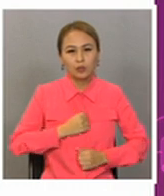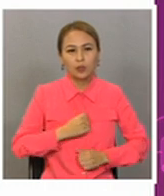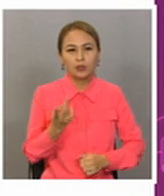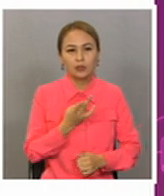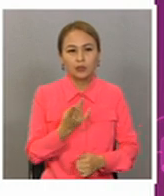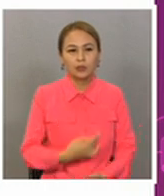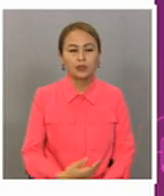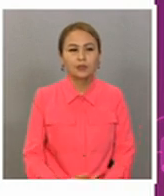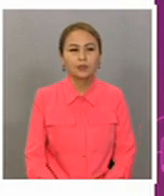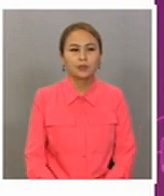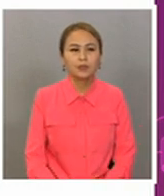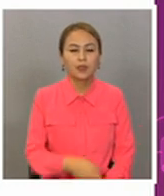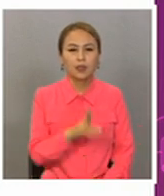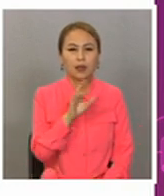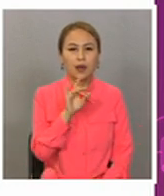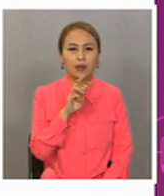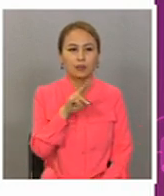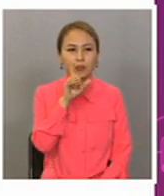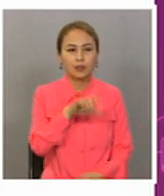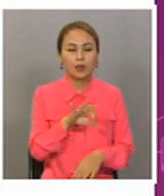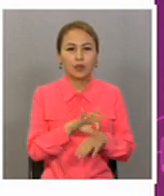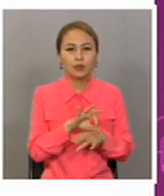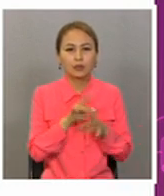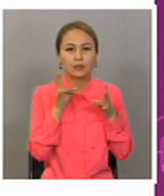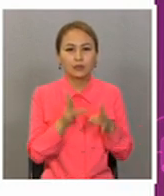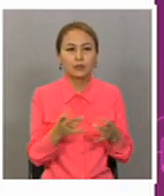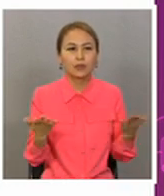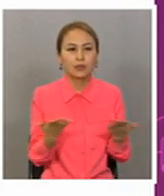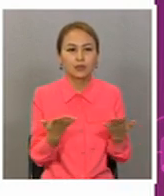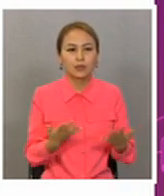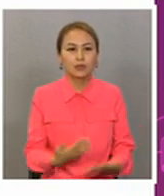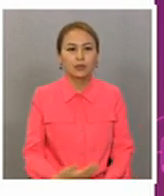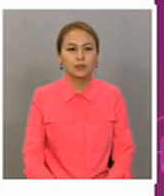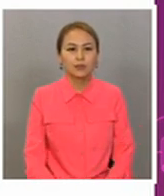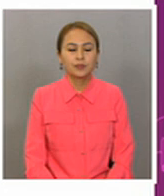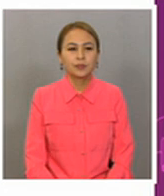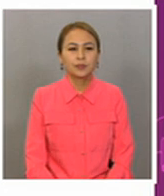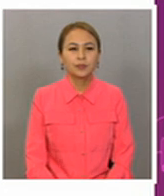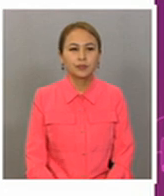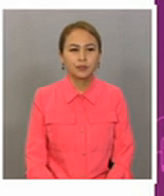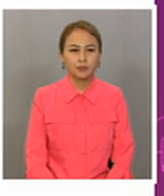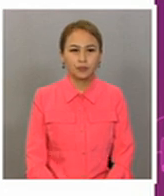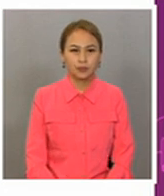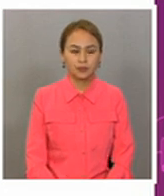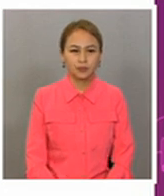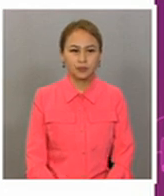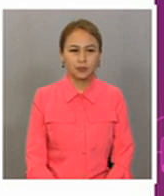дейтін. Кәрім қандай ауруға душар болды? Ойланып көріңдер.